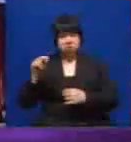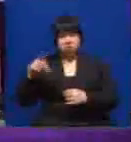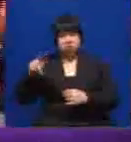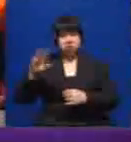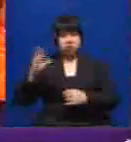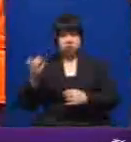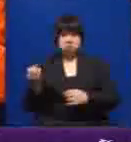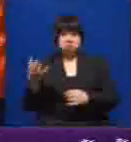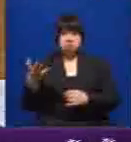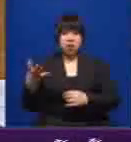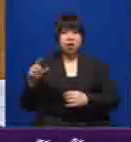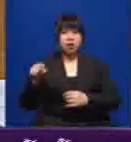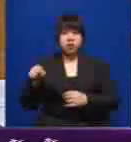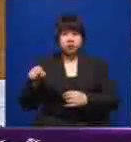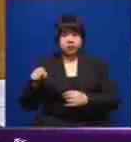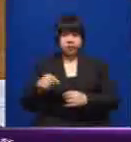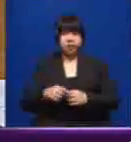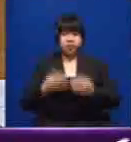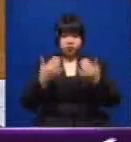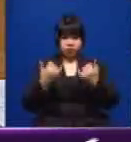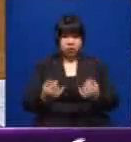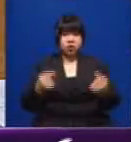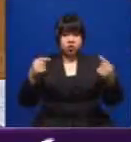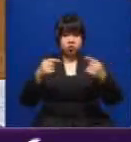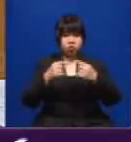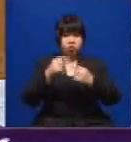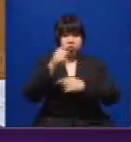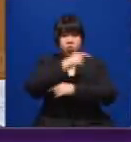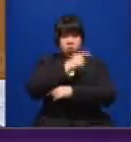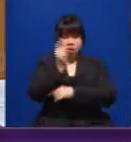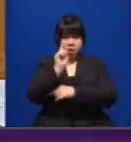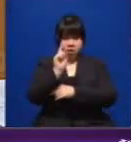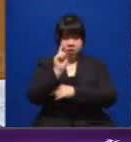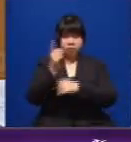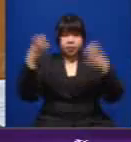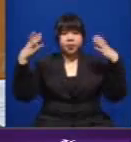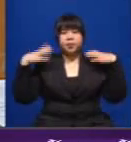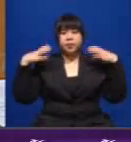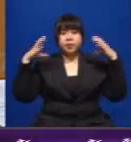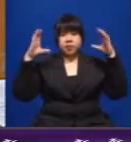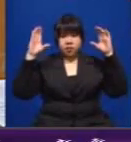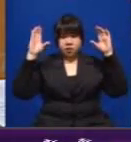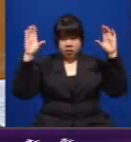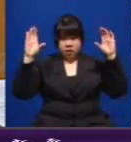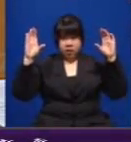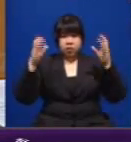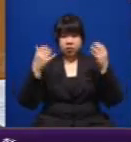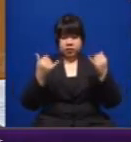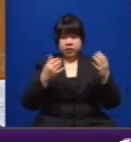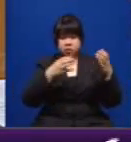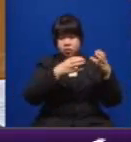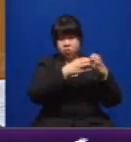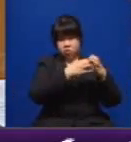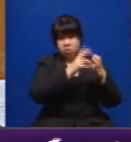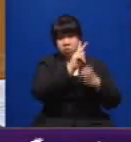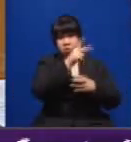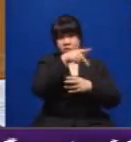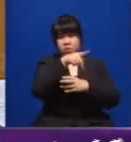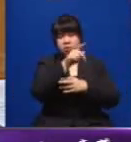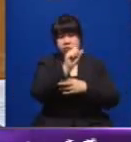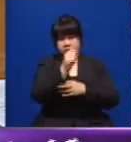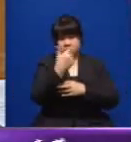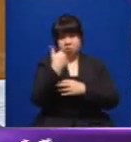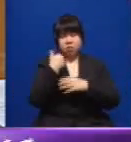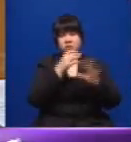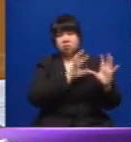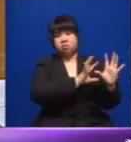ซึ่งเนื่องในวันนี้นะคะเป็นวันข้าราชการพลเรือนนะคะความเคลื่อนไหวทางด้านของกลุ่มกปปส.ก็จะมีความเคลื่อนไหวอีกหนึ่งความเคลื่อนไหวด้วยแล้วก็จะ